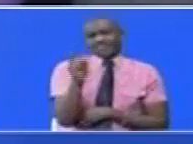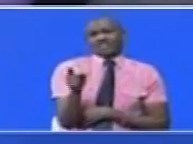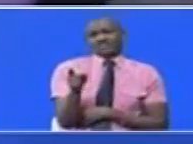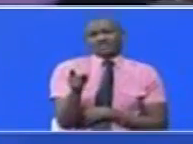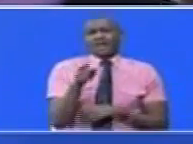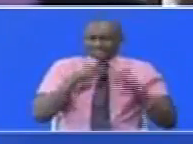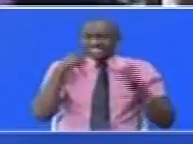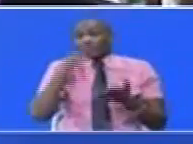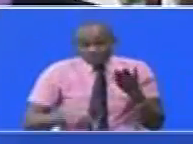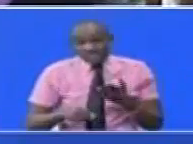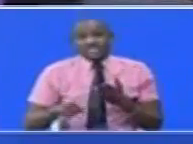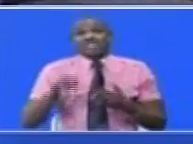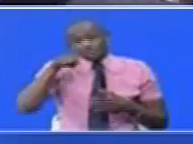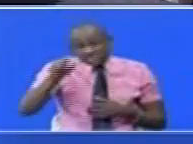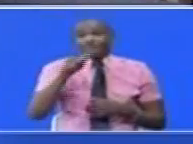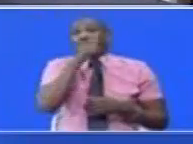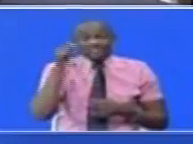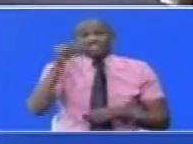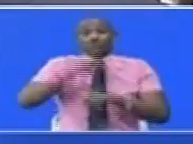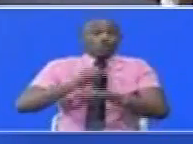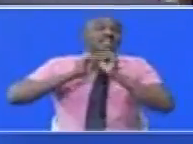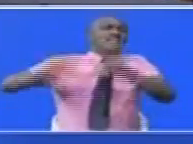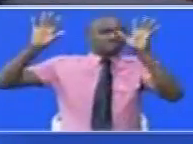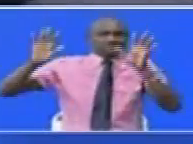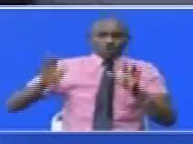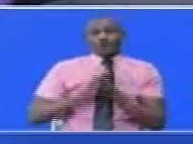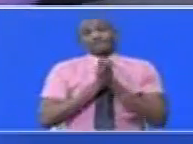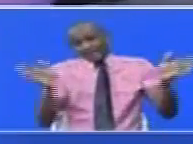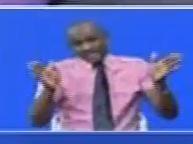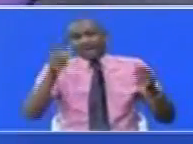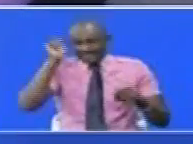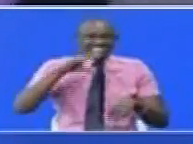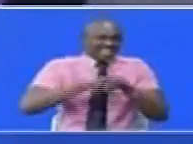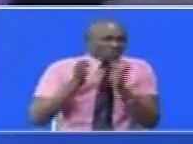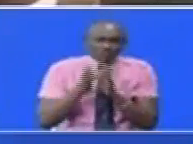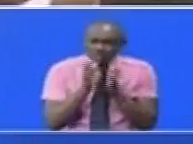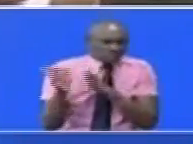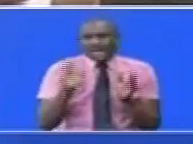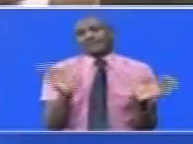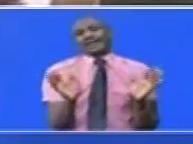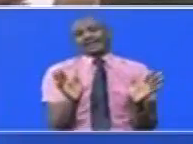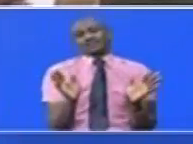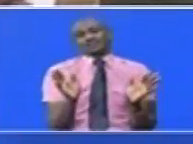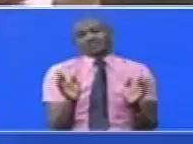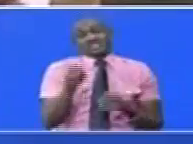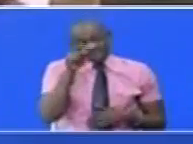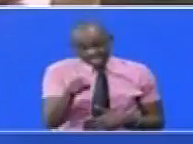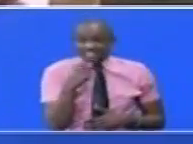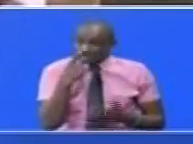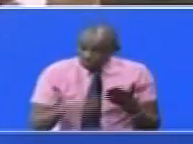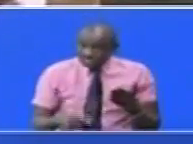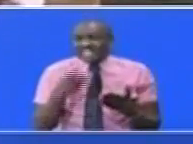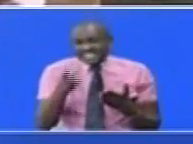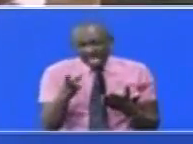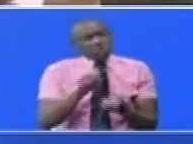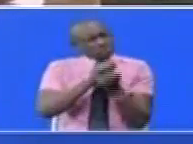sio kusema ya kwamba bora tu huko katika shule za umma unapata hiyo nafasi. Mfumo huo mpya umesababisha mabadiliko